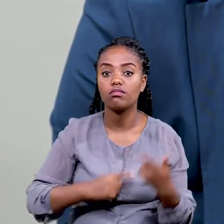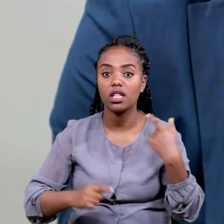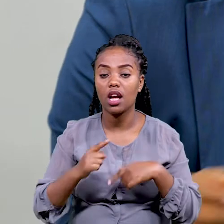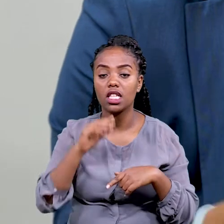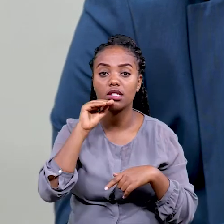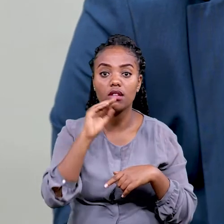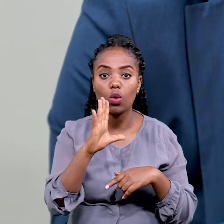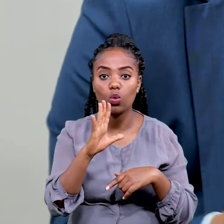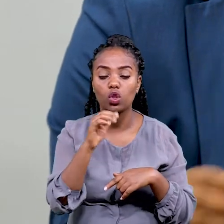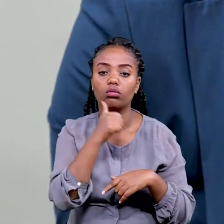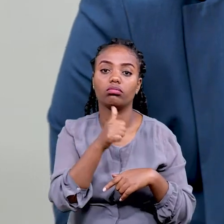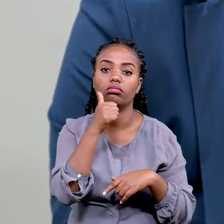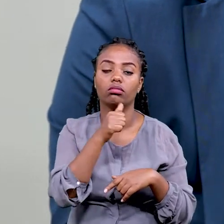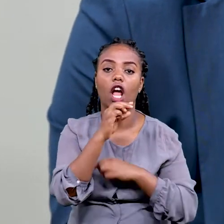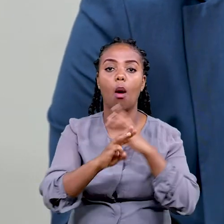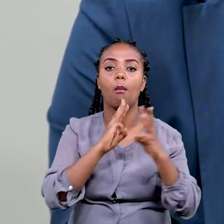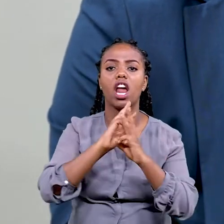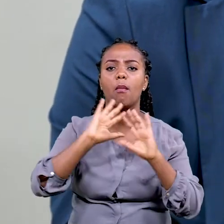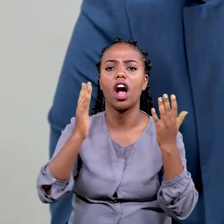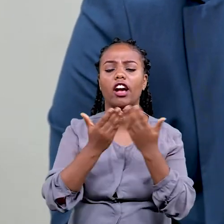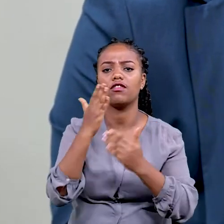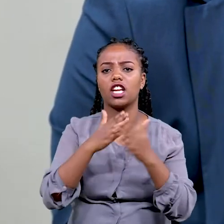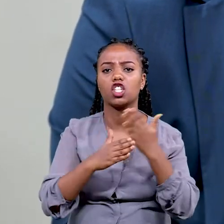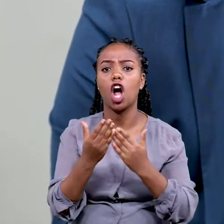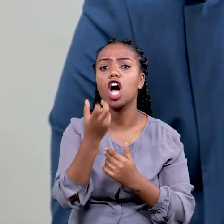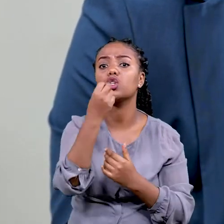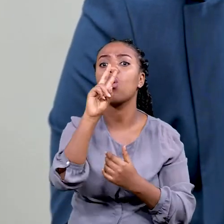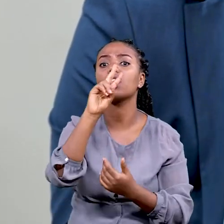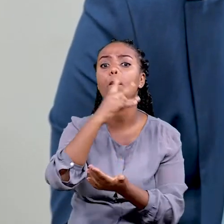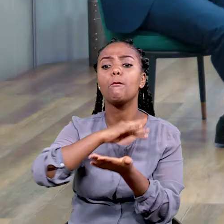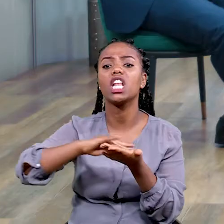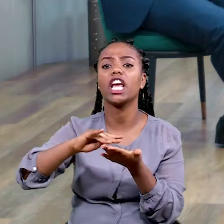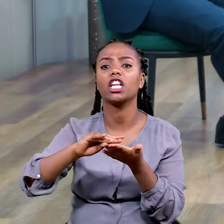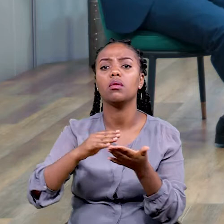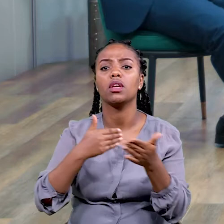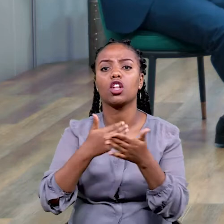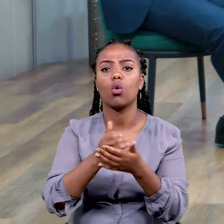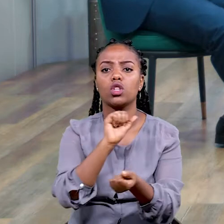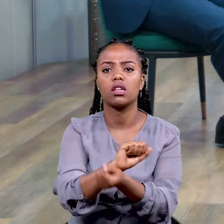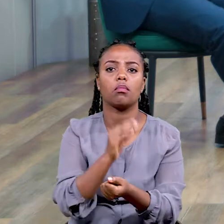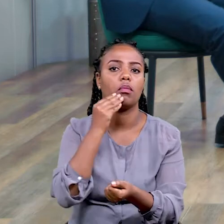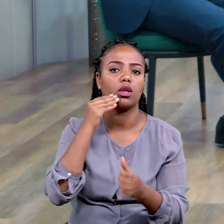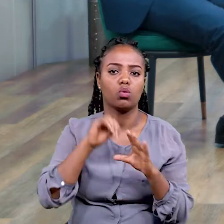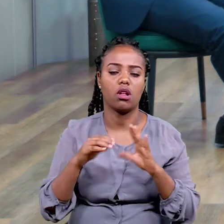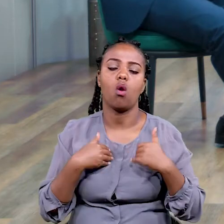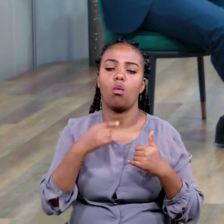ለማምጣት የሴቶች በዓለም አቀፍ ደረጃ በነገራችን ላይ በአሁኑ ሰዓት ወደ 12 ሚሊዮን የሚጠጉ ታራሚዎች አሉ በዓለም ይላል።